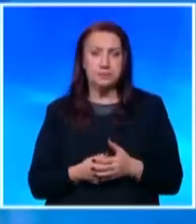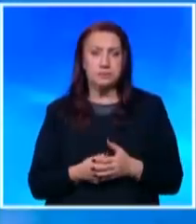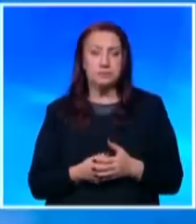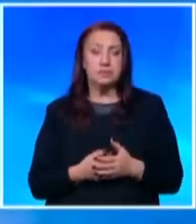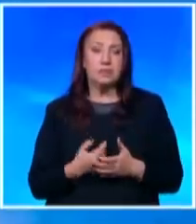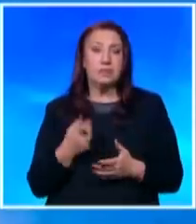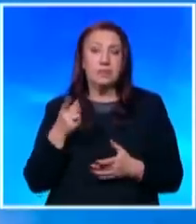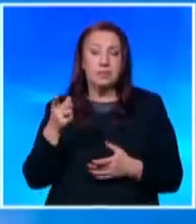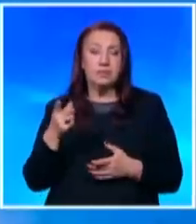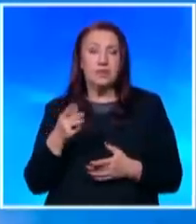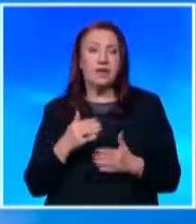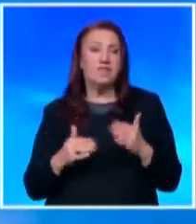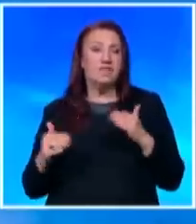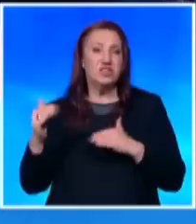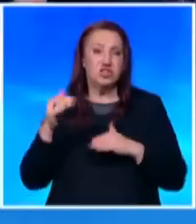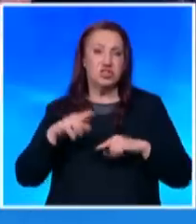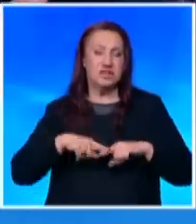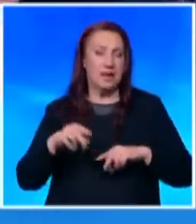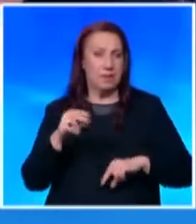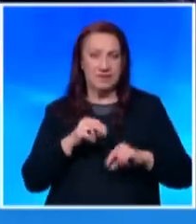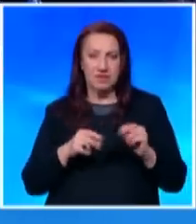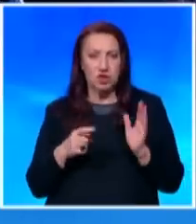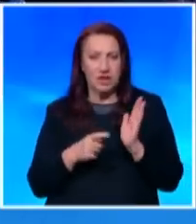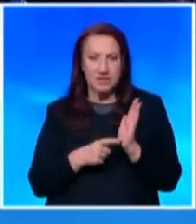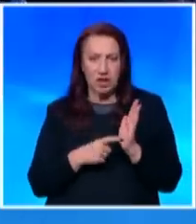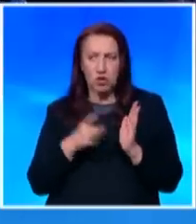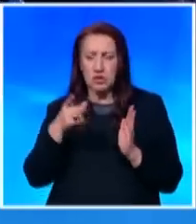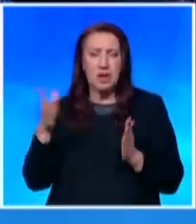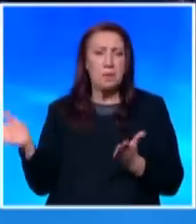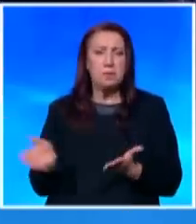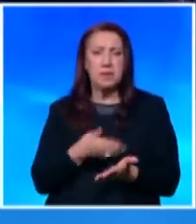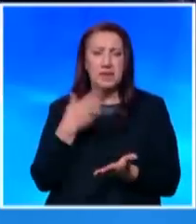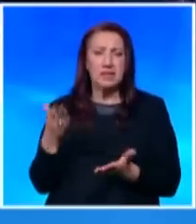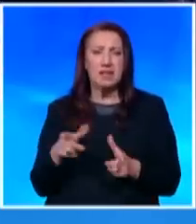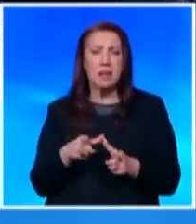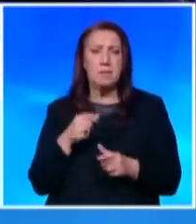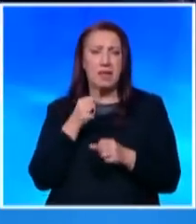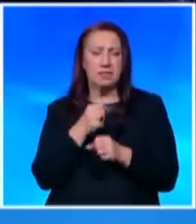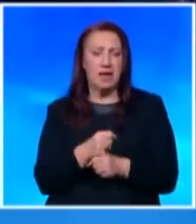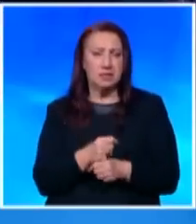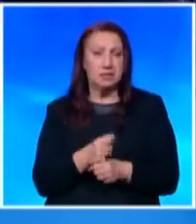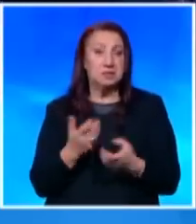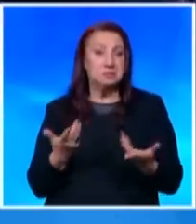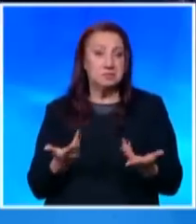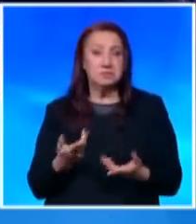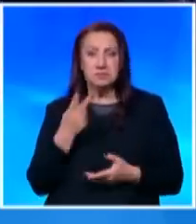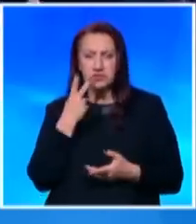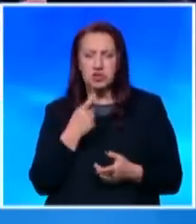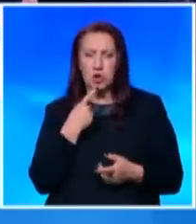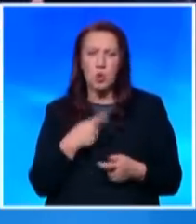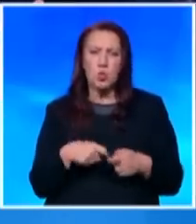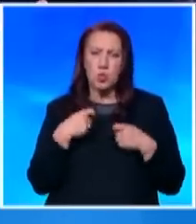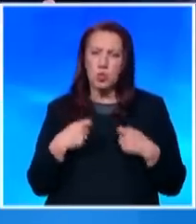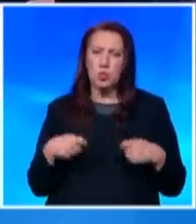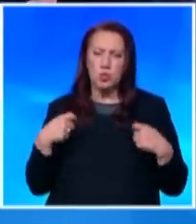съвет вече е легитимен. Най-малкото в очите на хората, тъй като, вижте, години наред за такъв